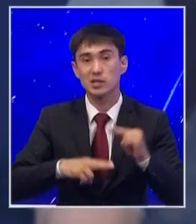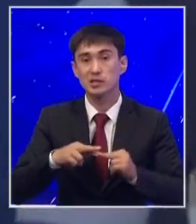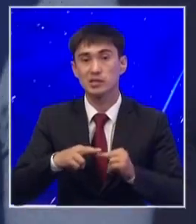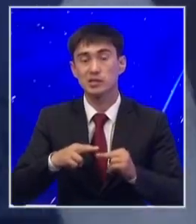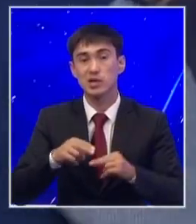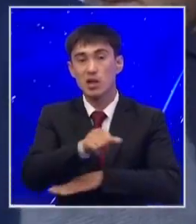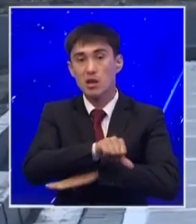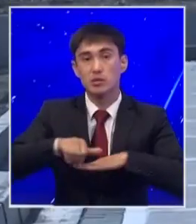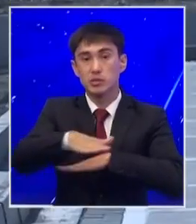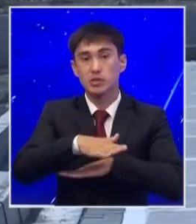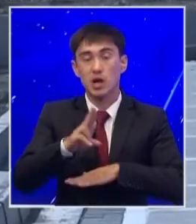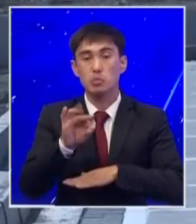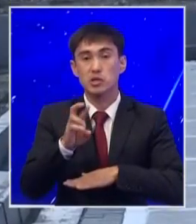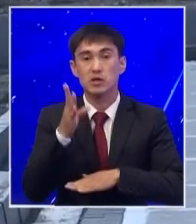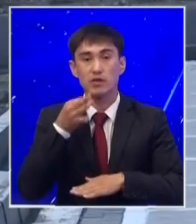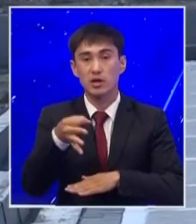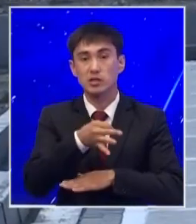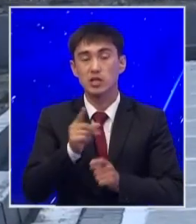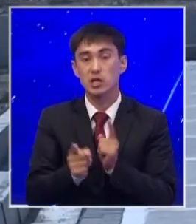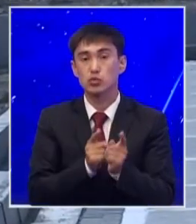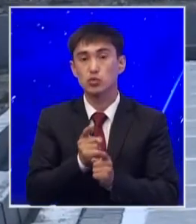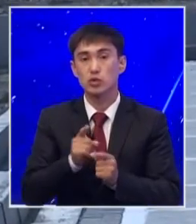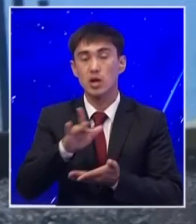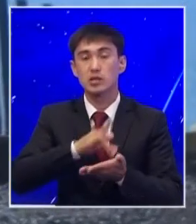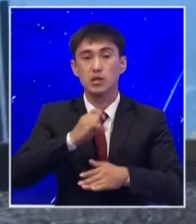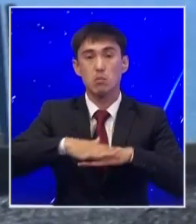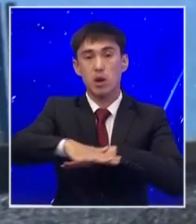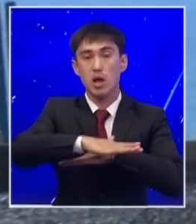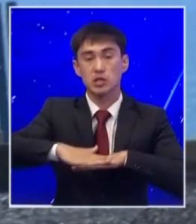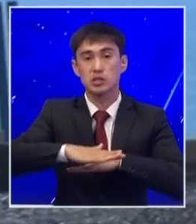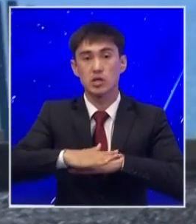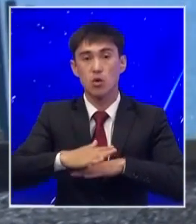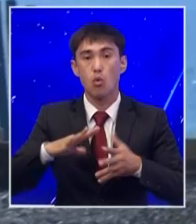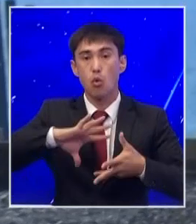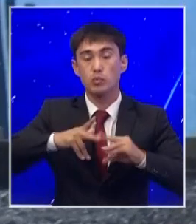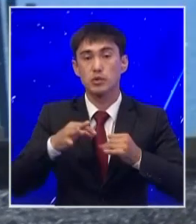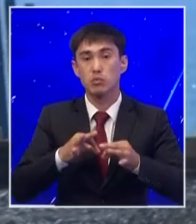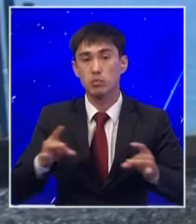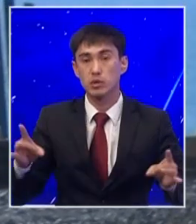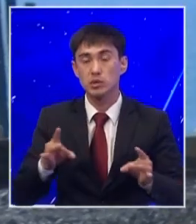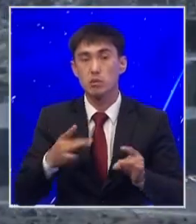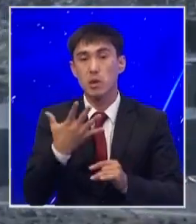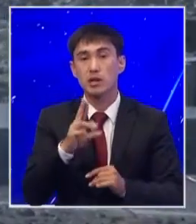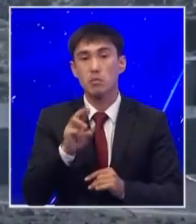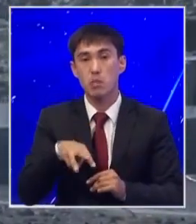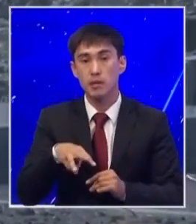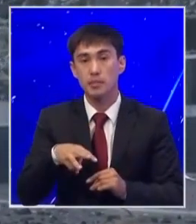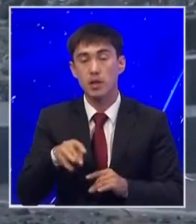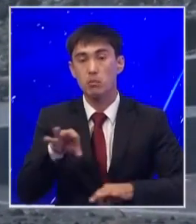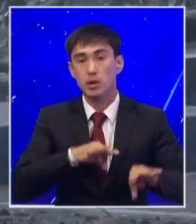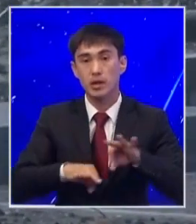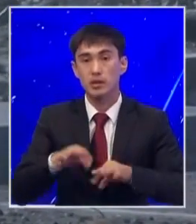Капшагайского водохранилища и реконструкцией городских пляжей. Общая протяженность благоустраиваемой территории – более 5 километров.